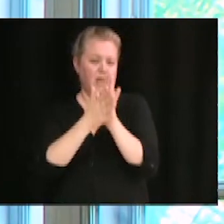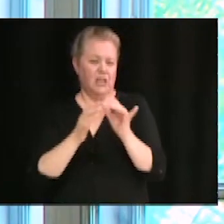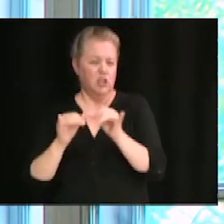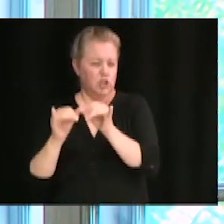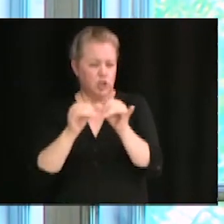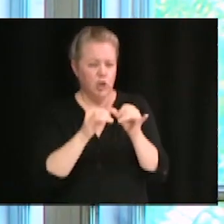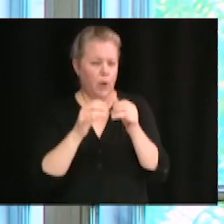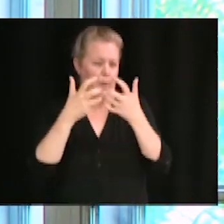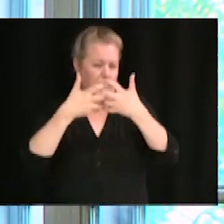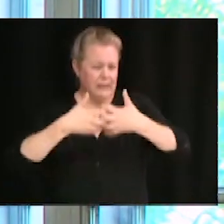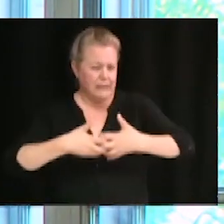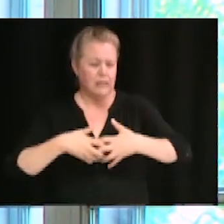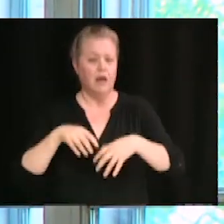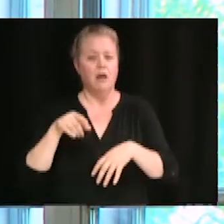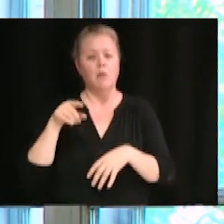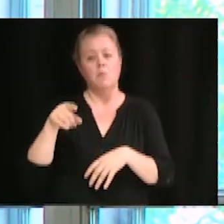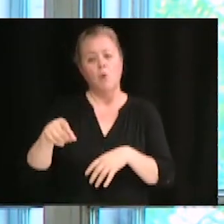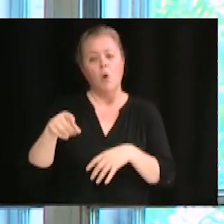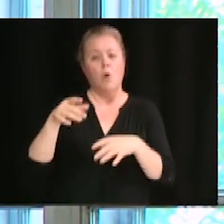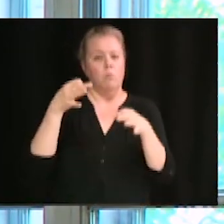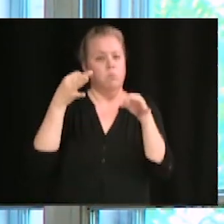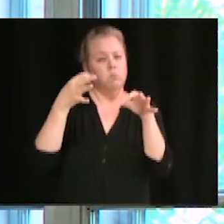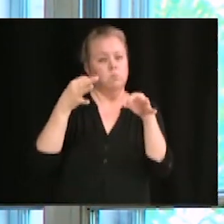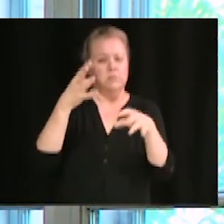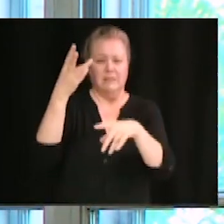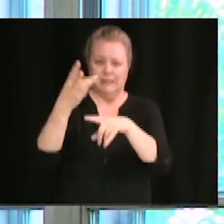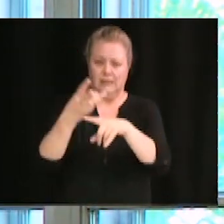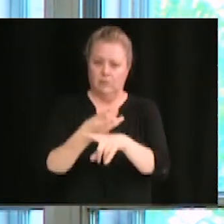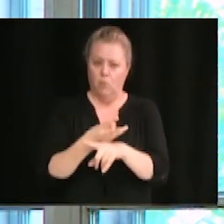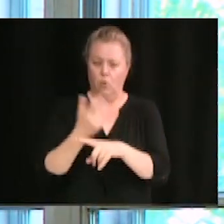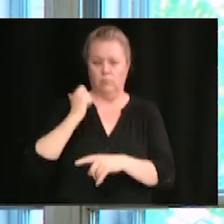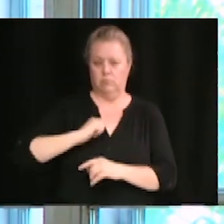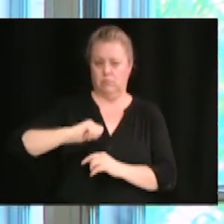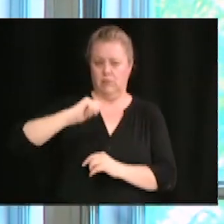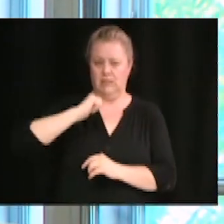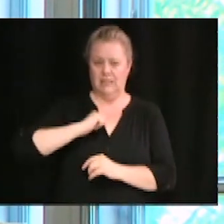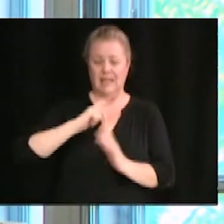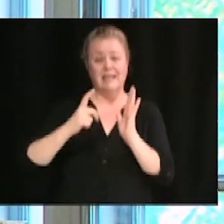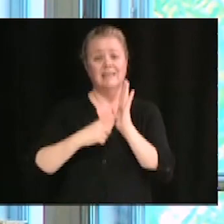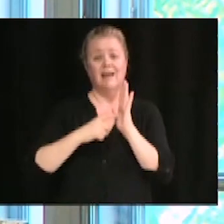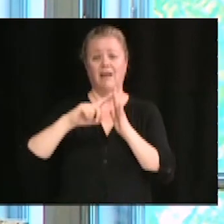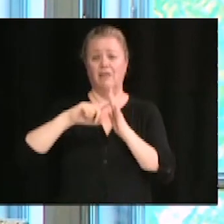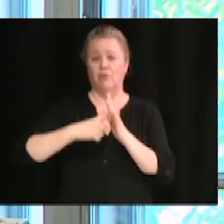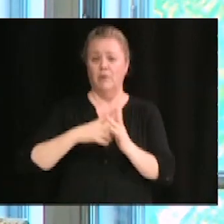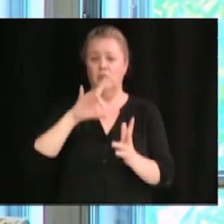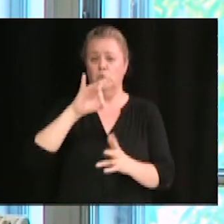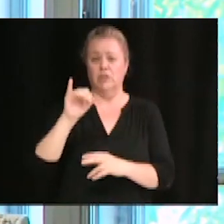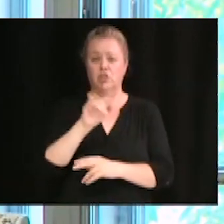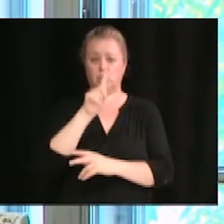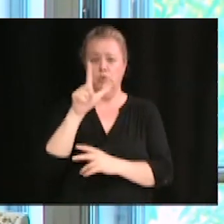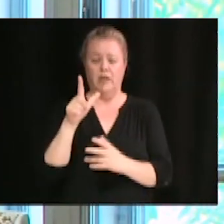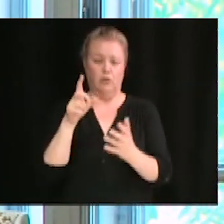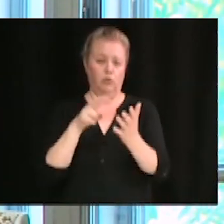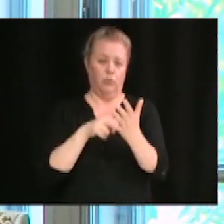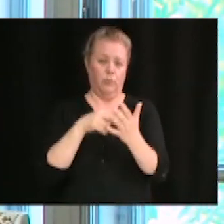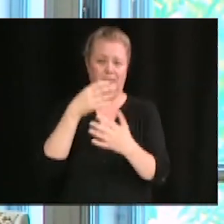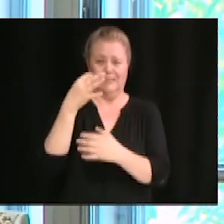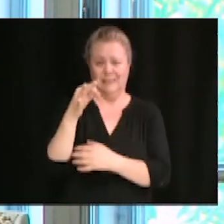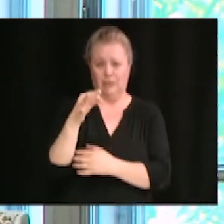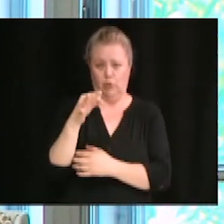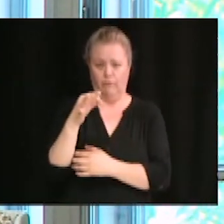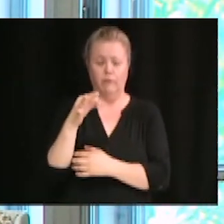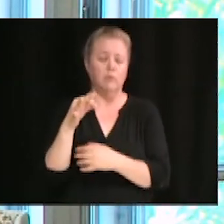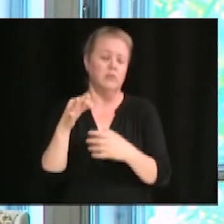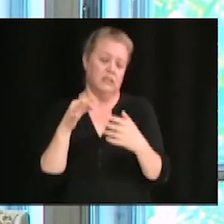territoire pour une période de probation de 6 mois, à compter du 8 juillet 2019, selon les conditions de travail et les conditions